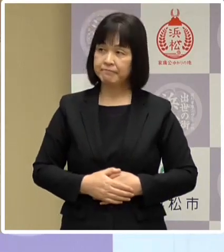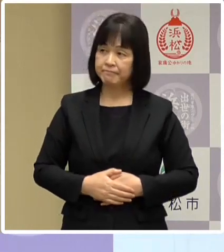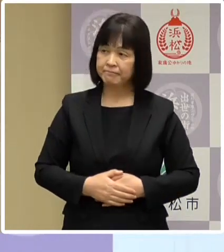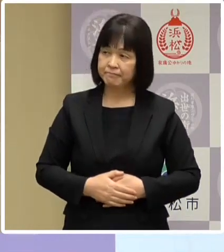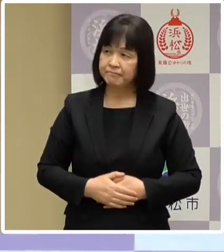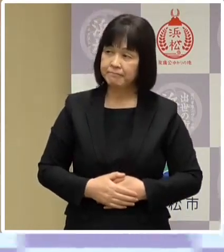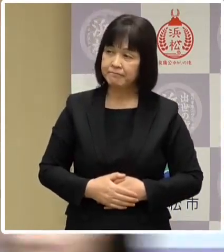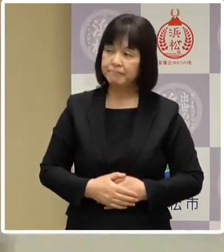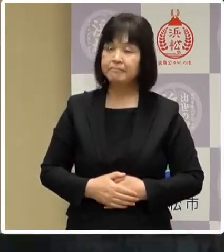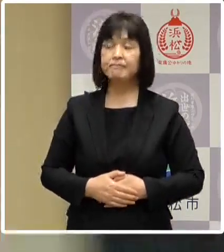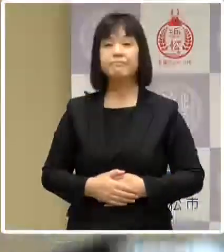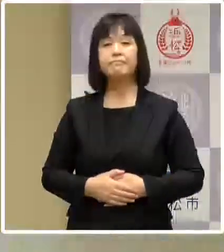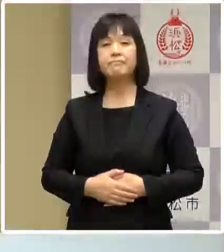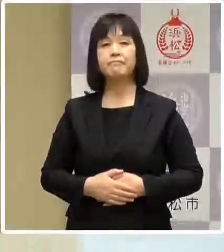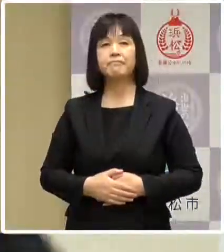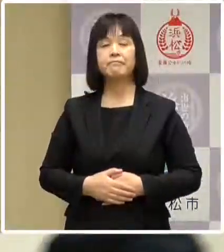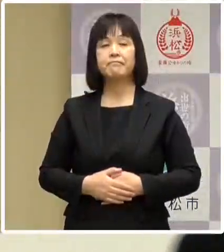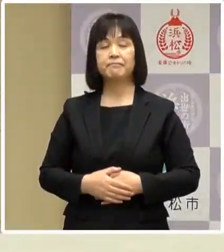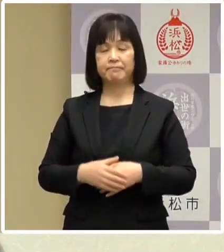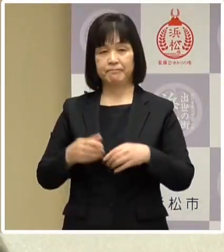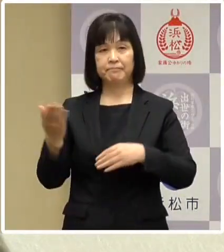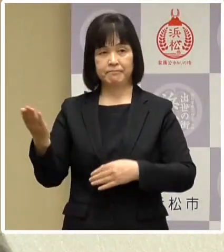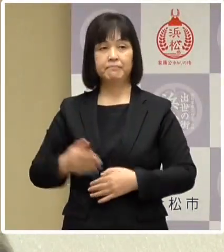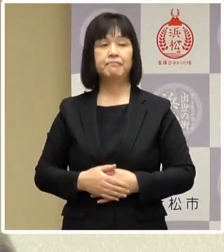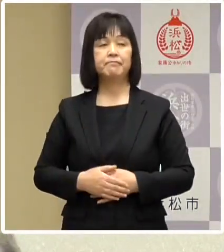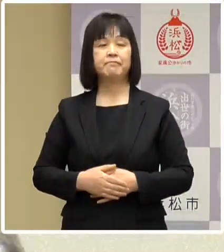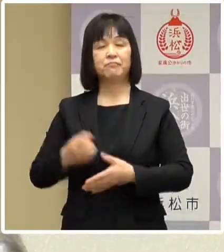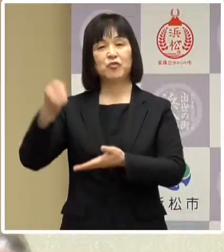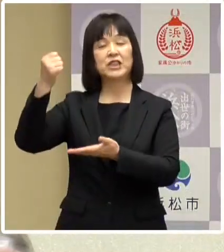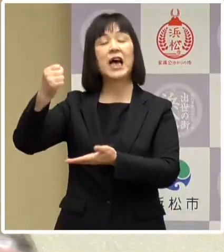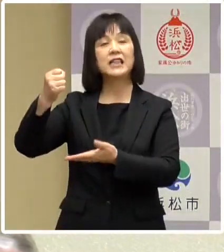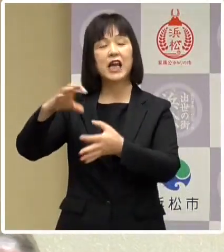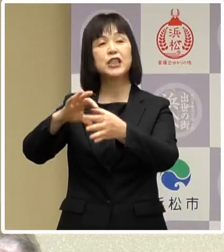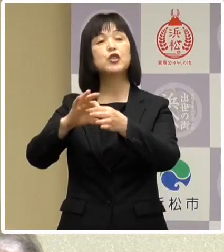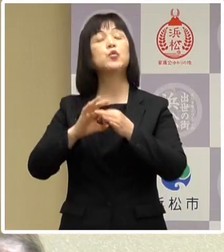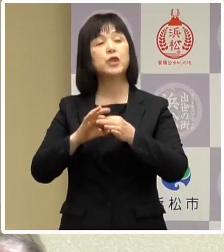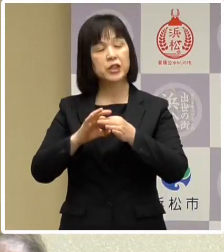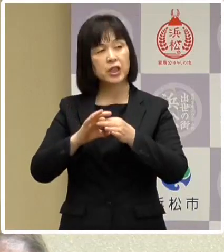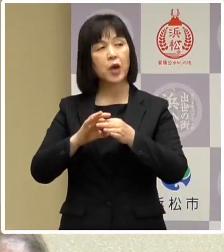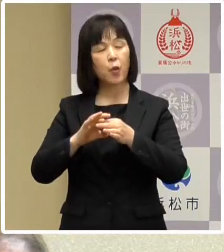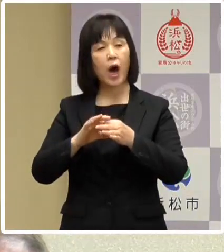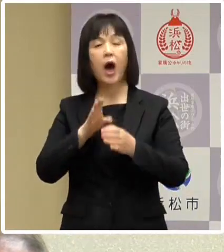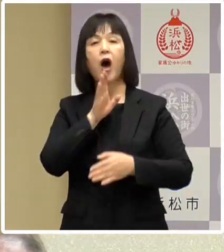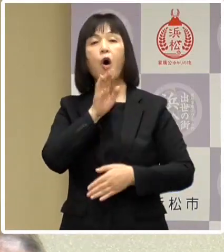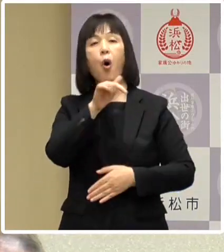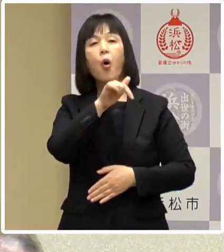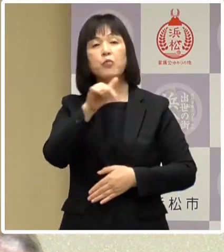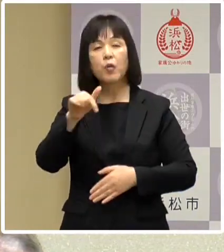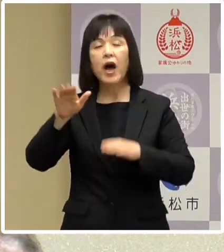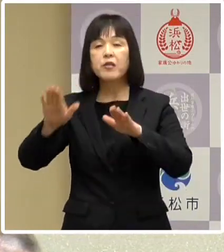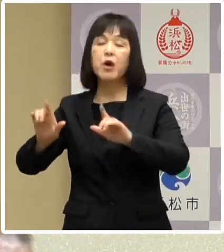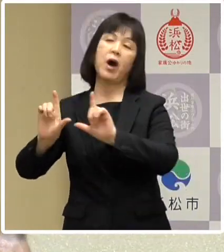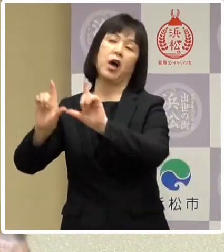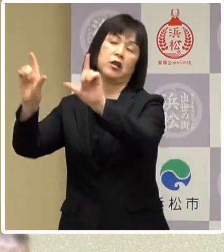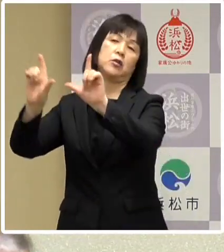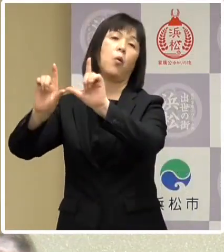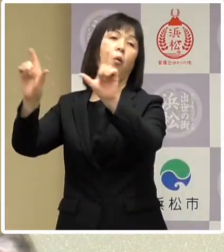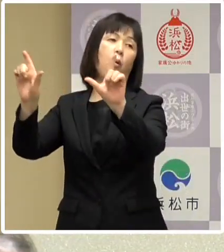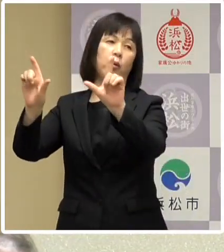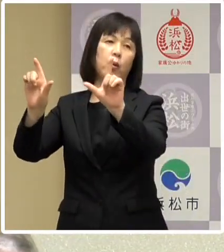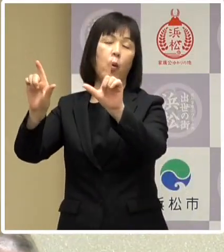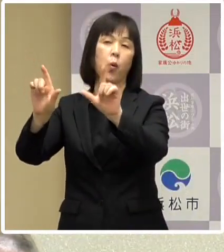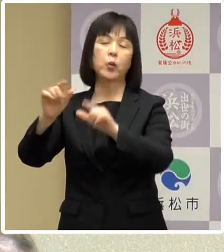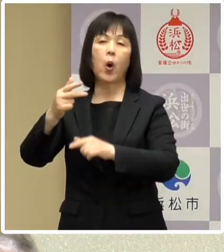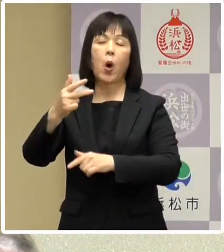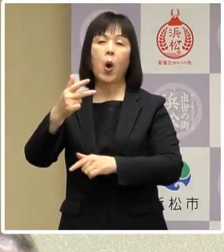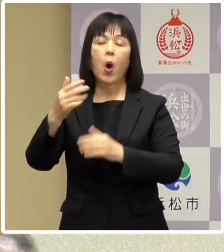い、じゃあ、 はい、お願いします。はい、今日調整部です。財団につきましては、財団の本部自体は今は東京の、渋